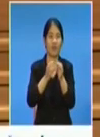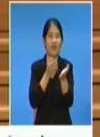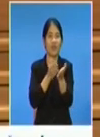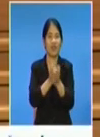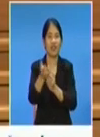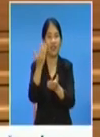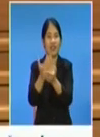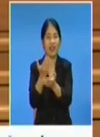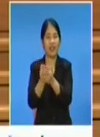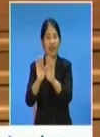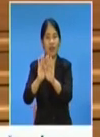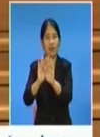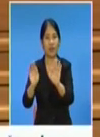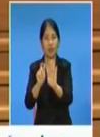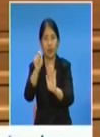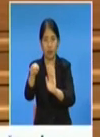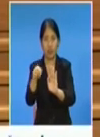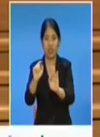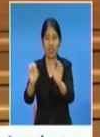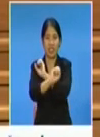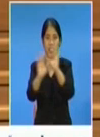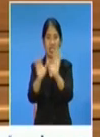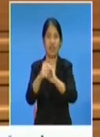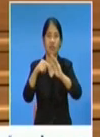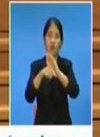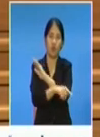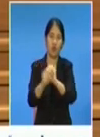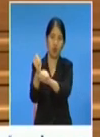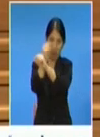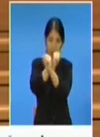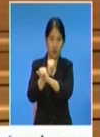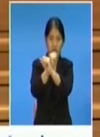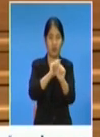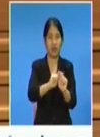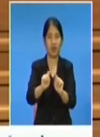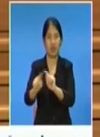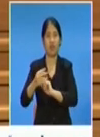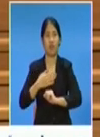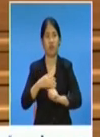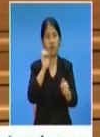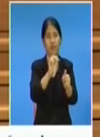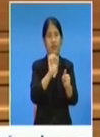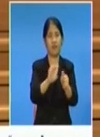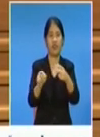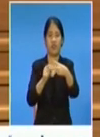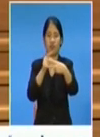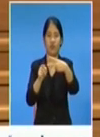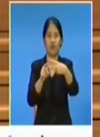มีความบริสุทธิ์ไม่ทุจริตนะครับผมฝากประเด็นไว้เพียง2ประเด็นครับประเด็น